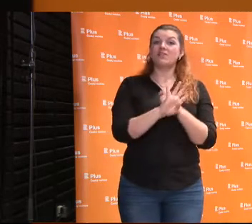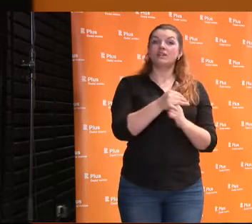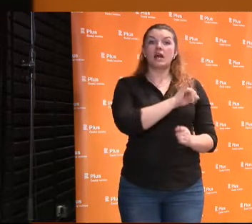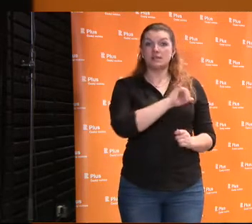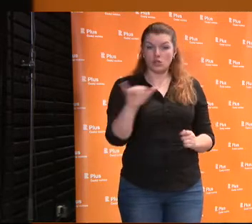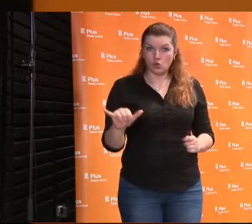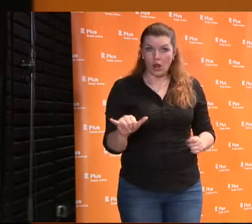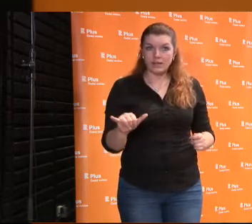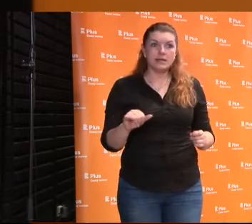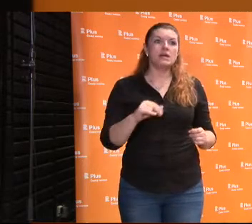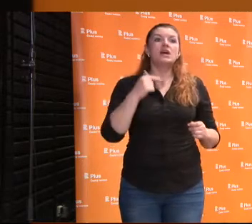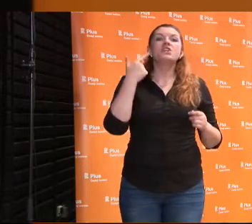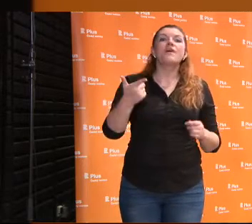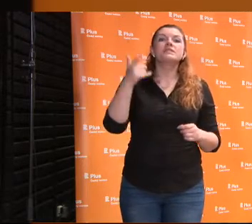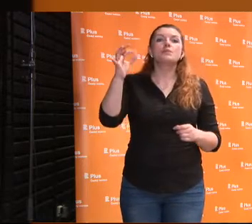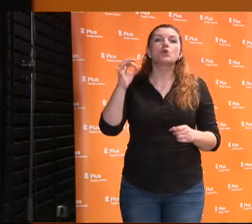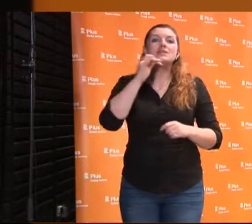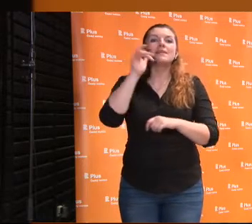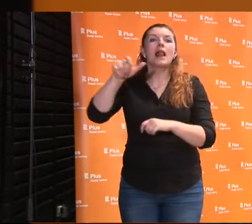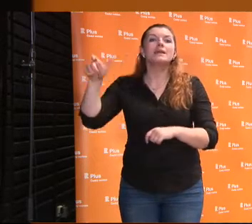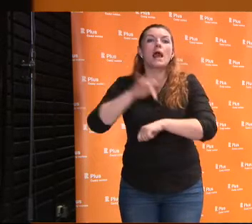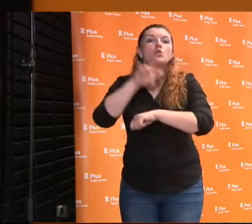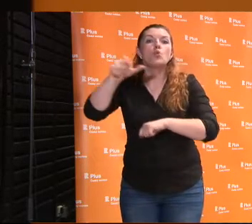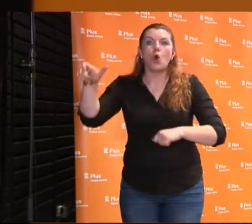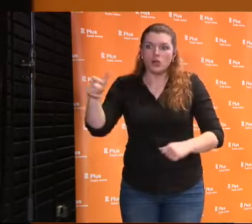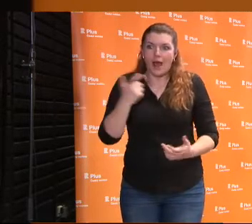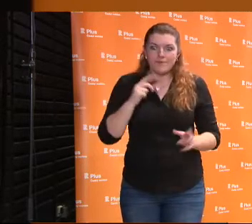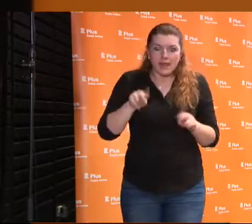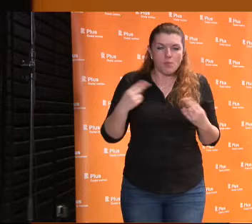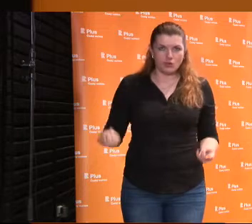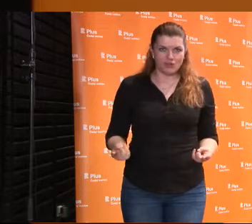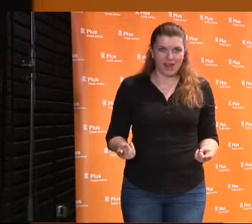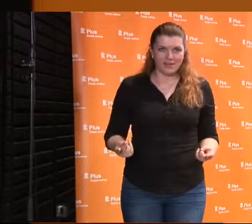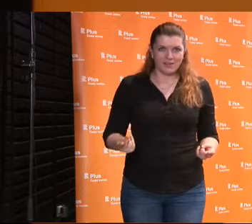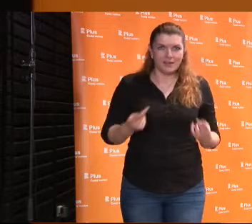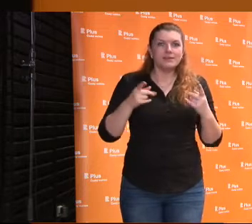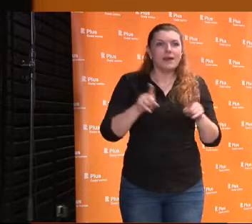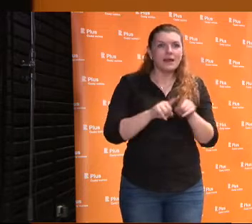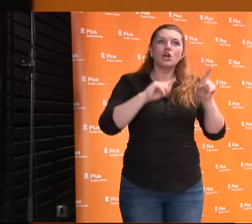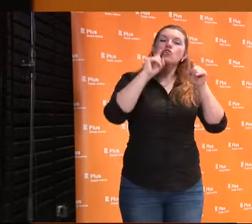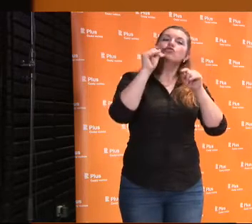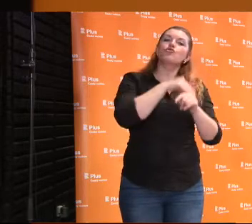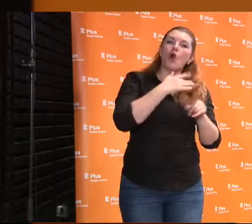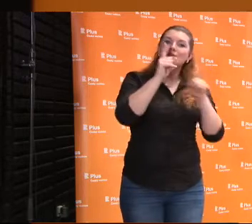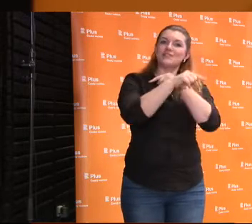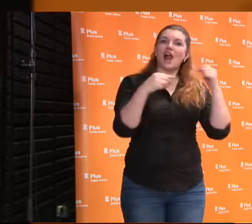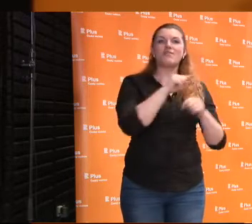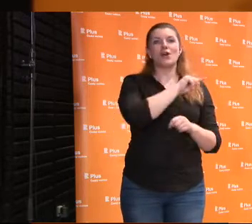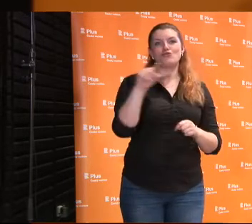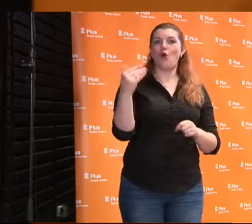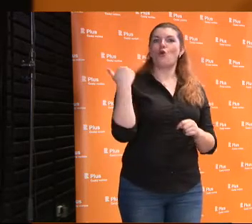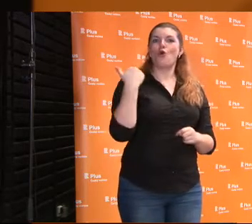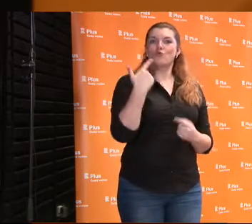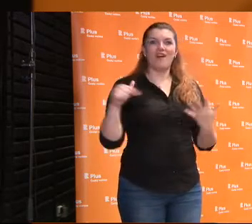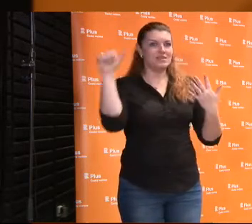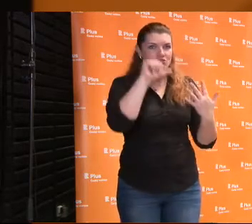mít 20% lidí v důchodu, protože to nešlo. Nemohli jste mít školní vzdělání až do 26 let, protože